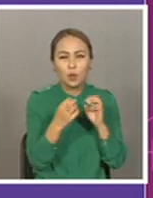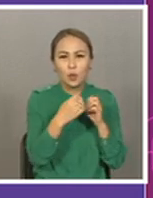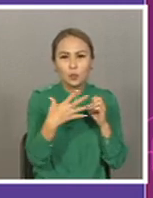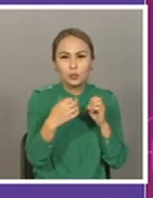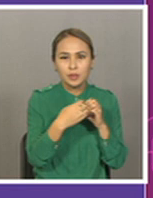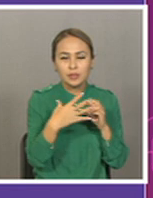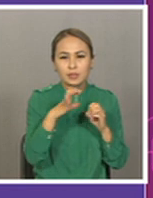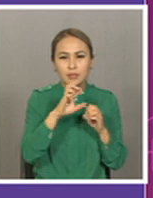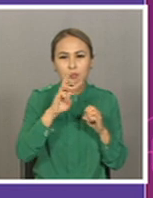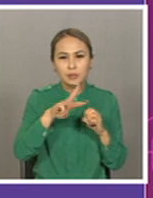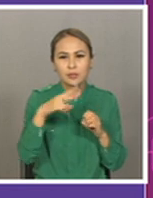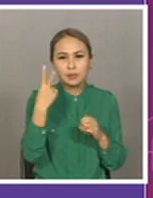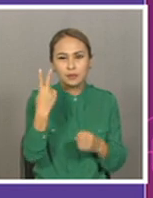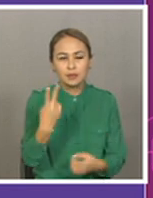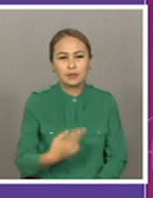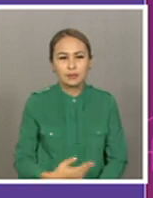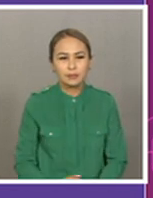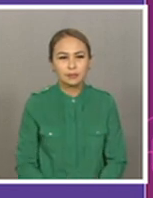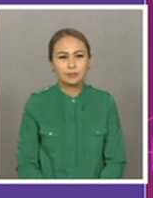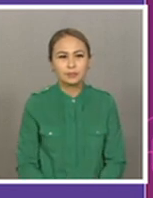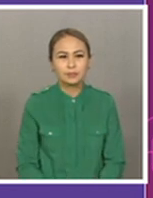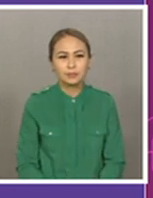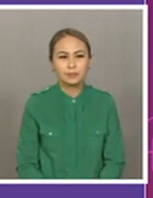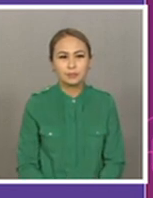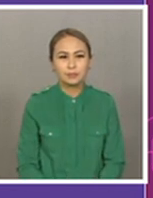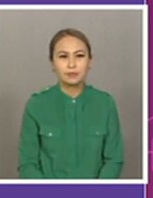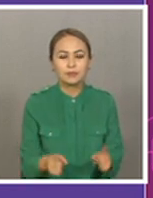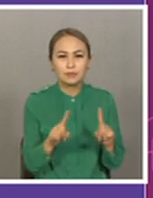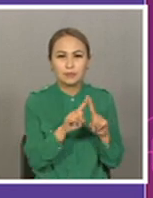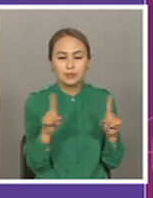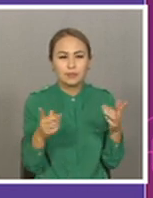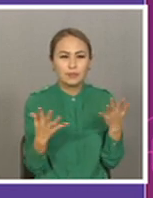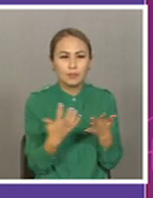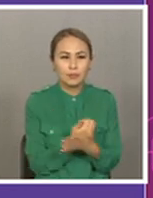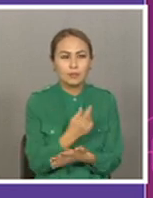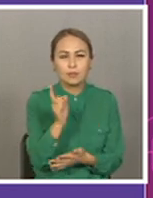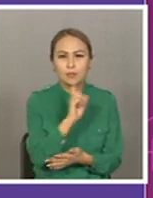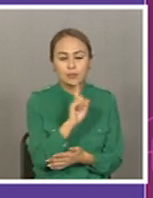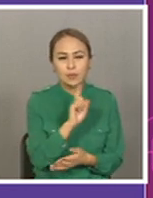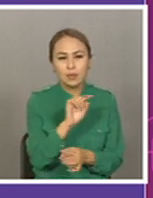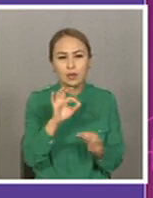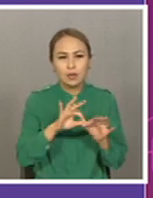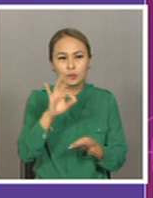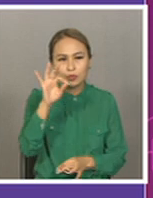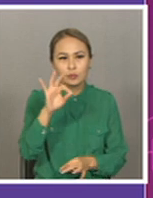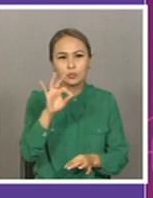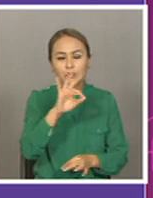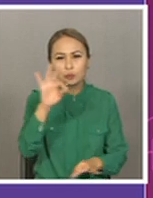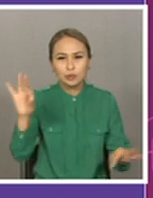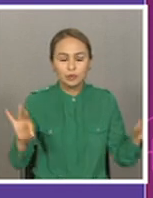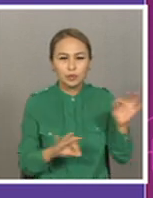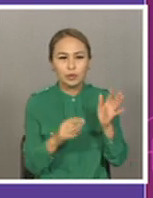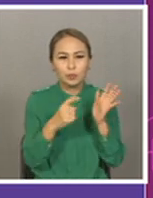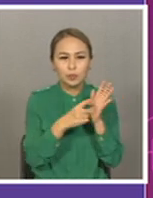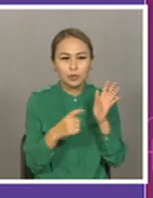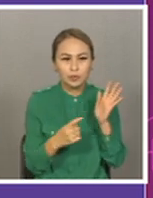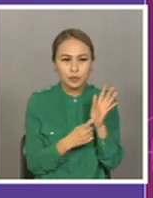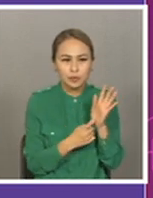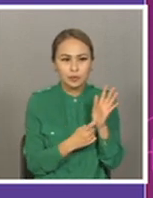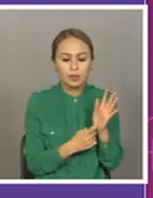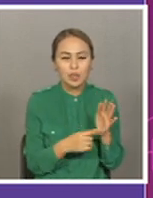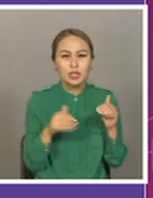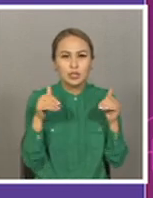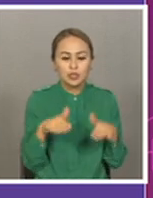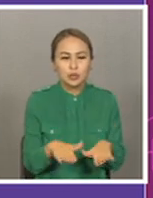квадрат сантиметрге тең. Енін табу үшін ауданын ұзындығына бөлеміз.